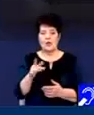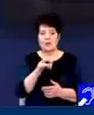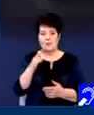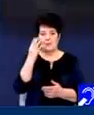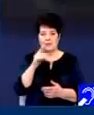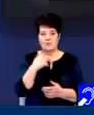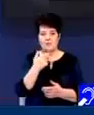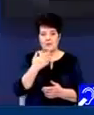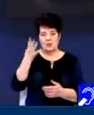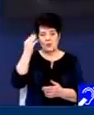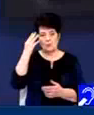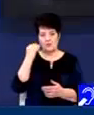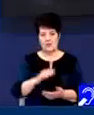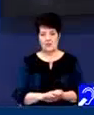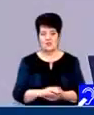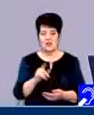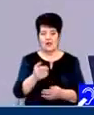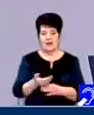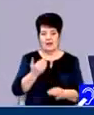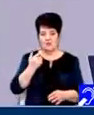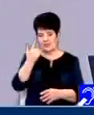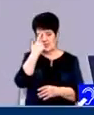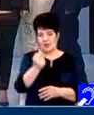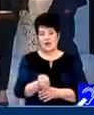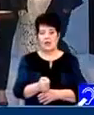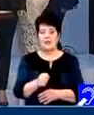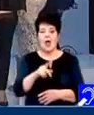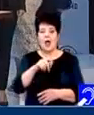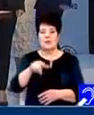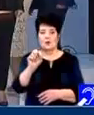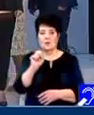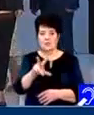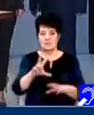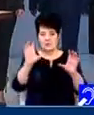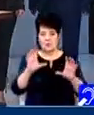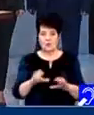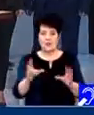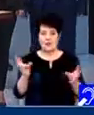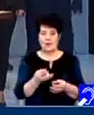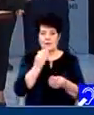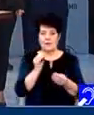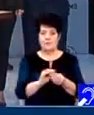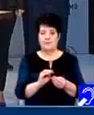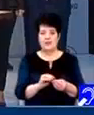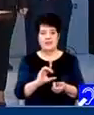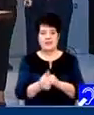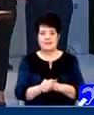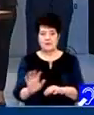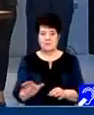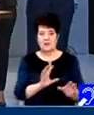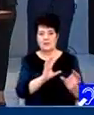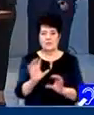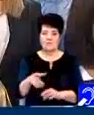se vorbește limba moldovenească, iar recent a declarat că articolul 13 din Constituție trebuie să rămână neschimbat pentru